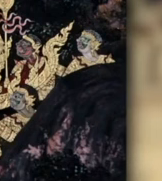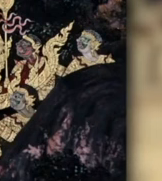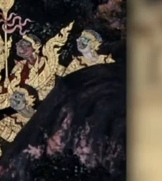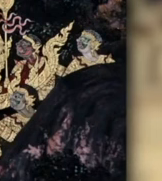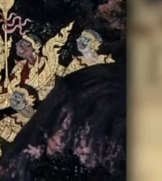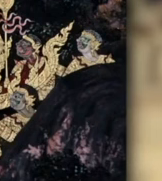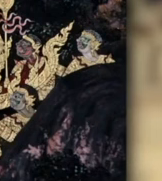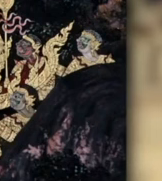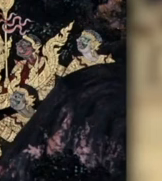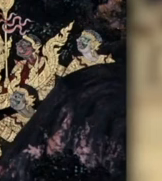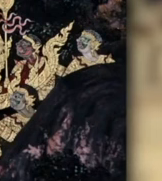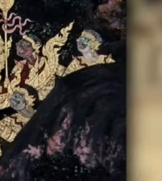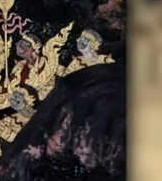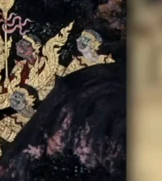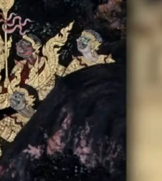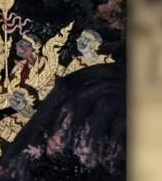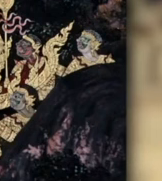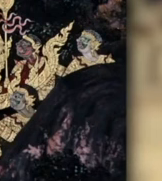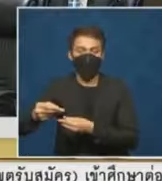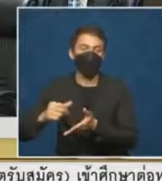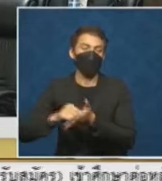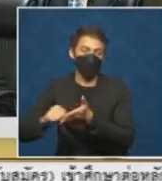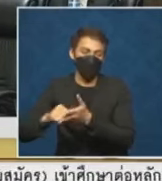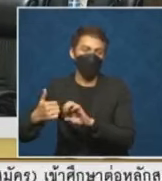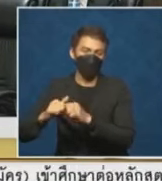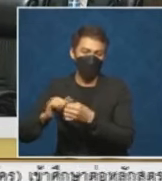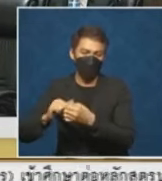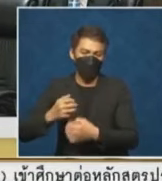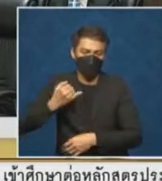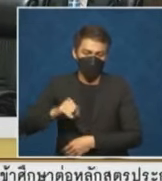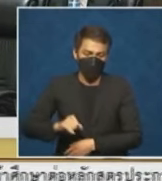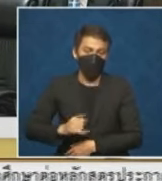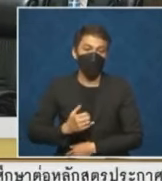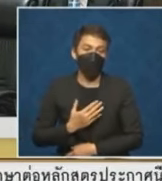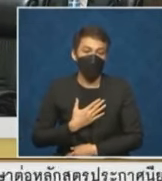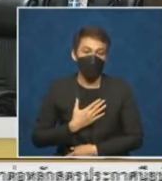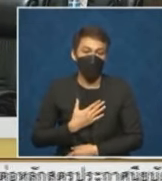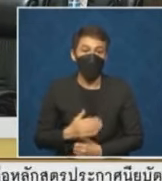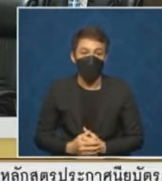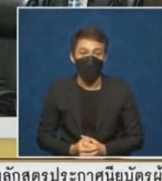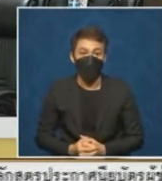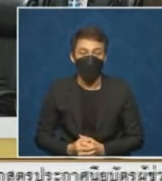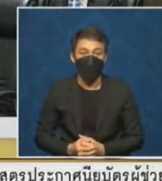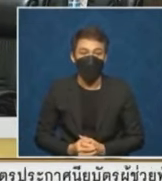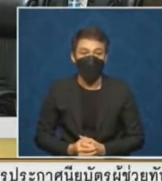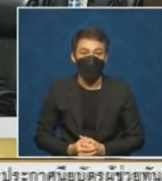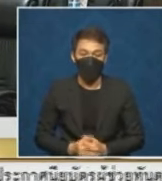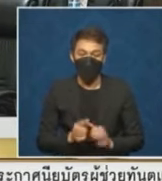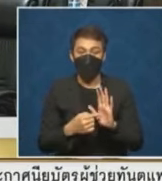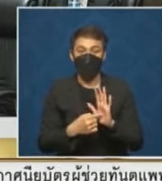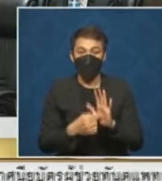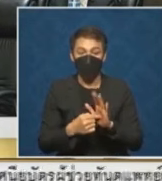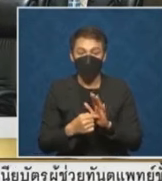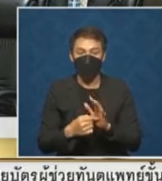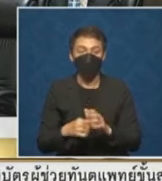ฆ่านายกแต่ด้วยจิตสยบก็ดันไปยกให้ตัวเองหมายคนที่ตัวเองหมายจะฆ่าเนี่ยให้เป็นพลักพล